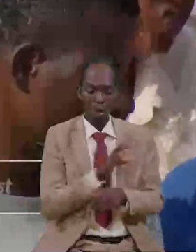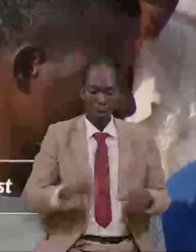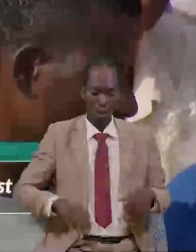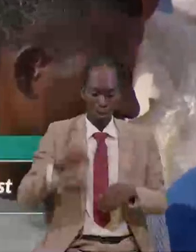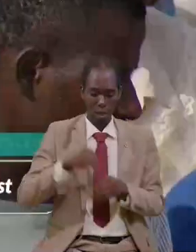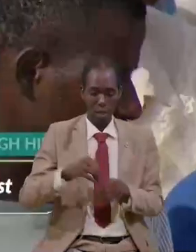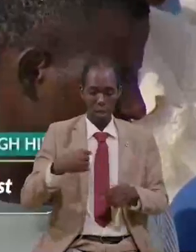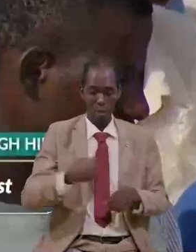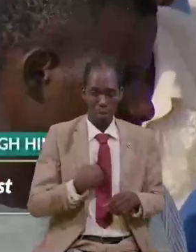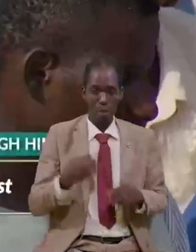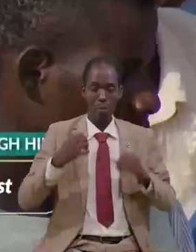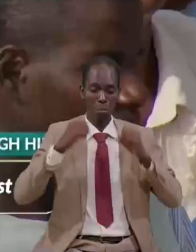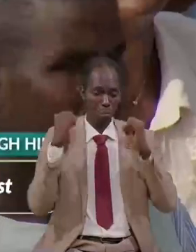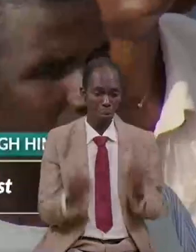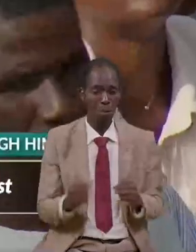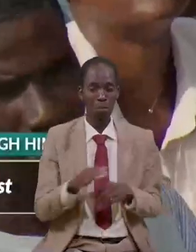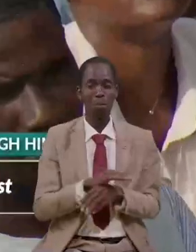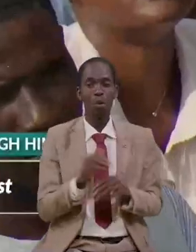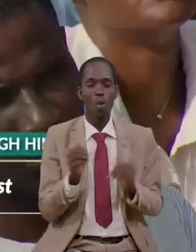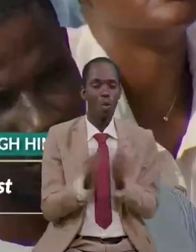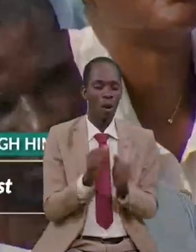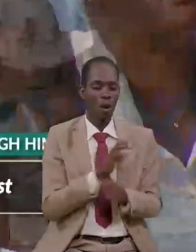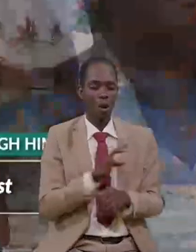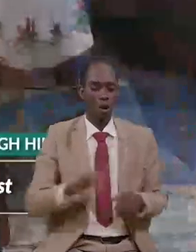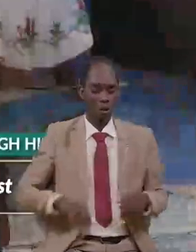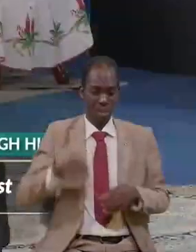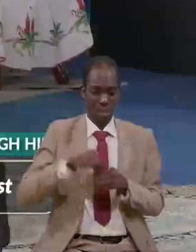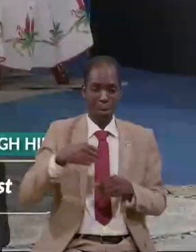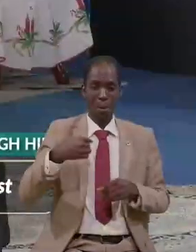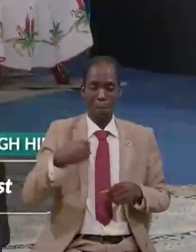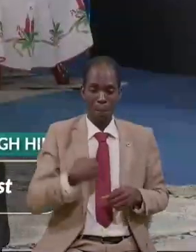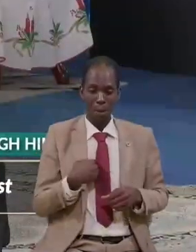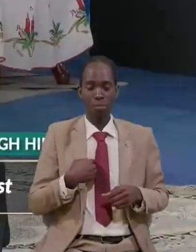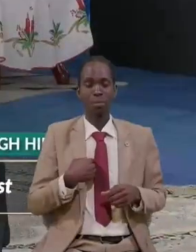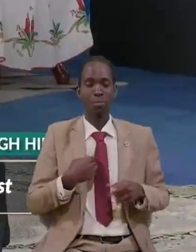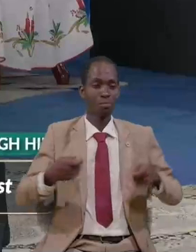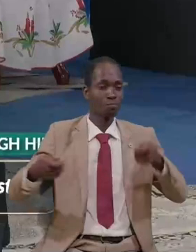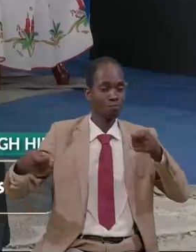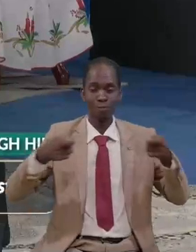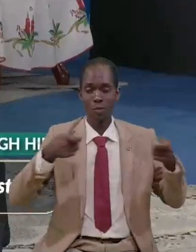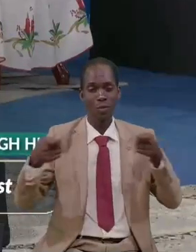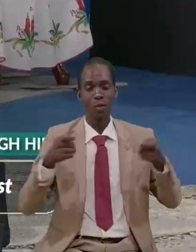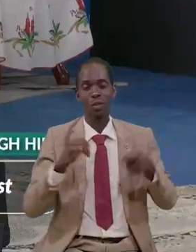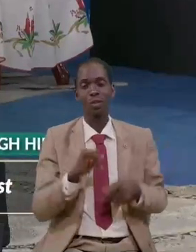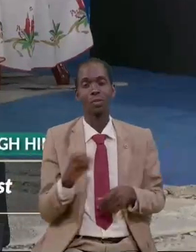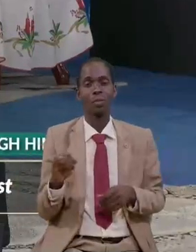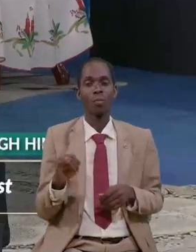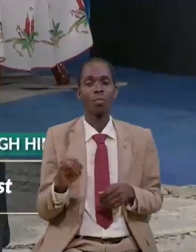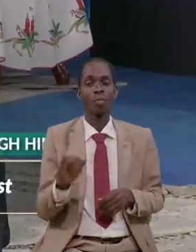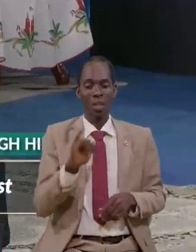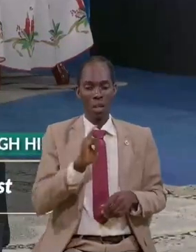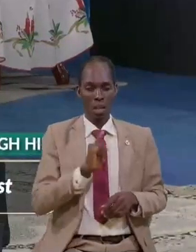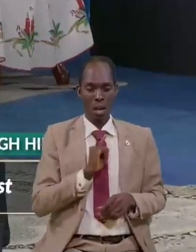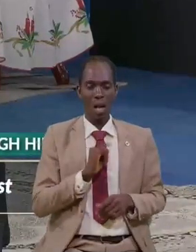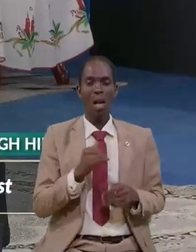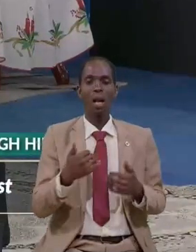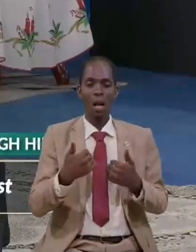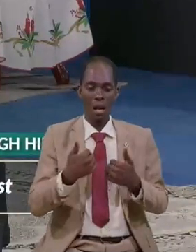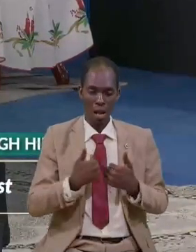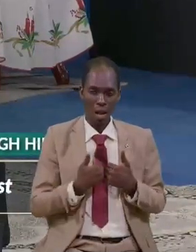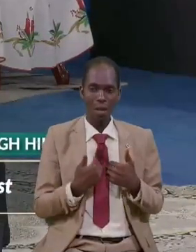Jésus en moi, prominent. Jésus en moi, prééminent. J'ai la